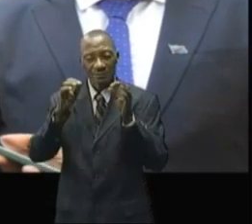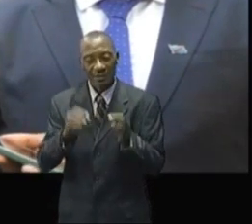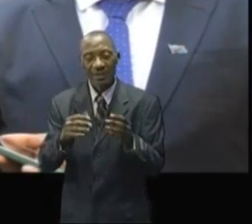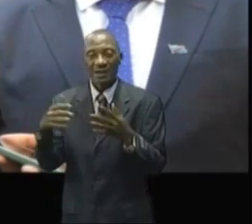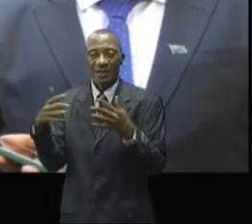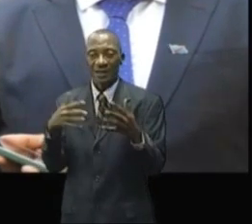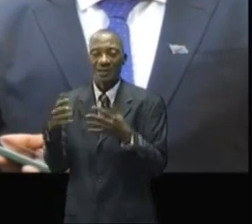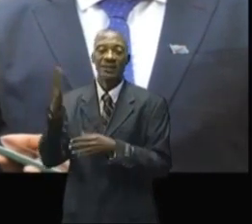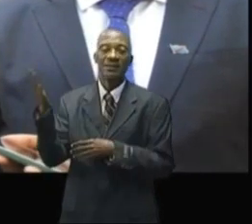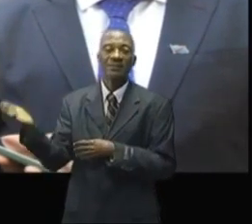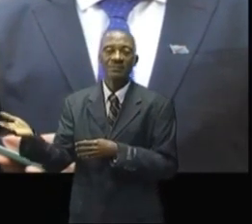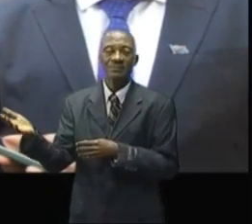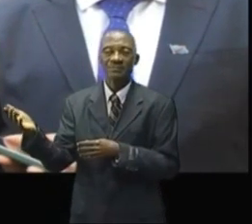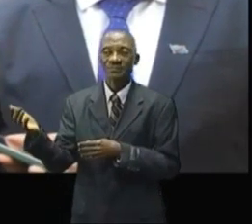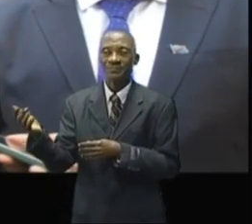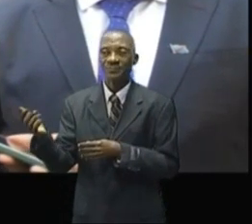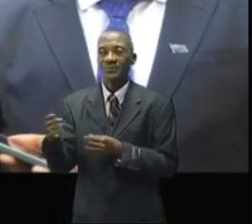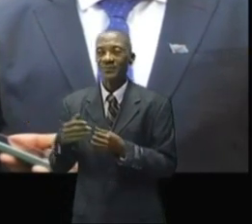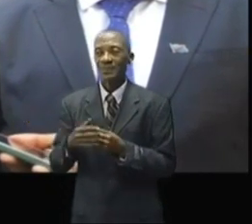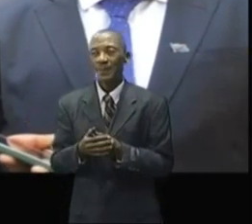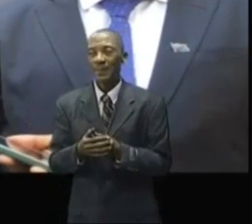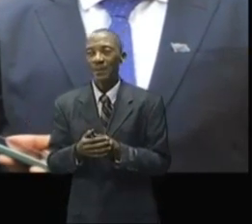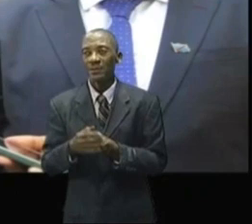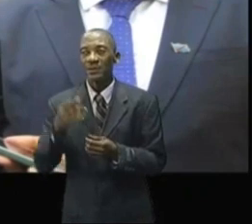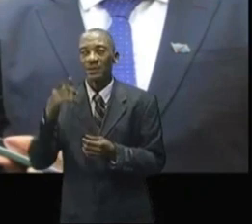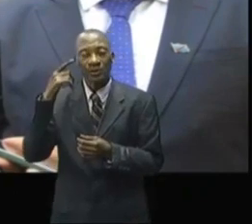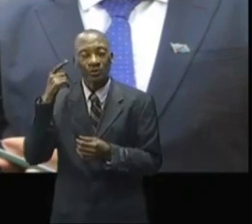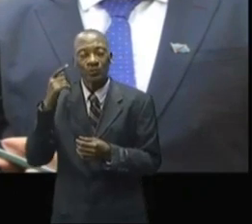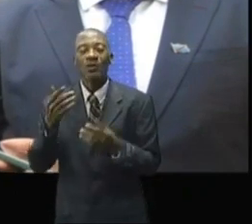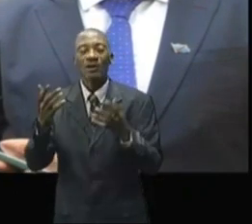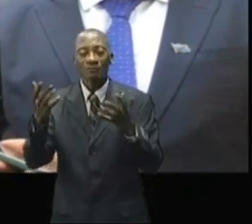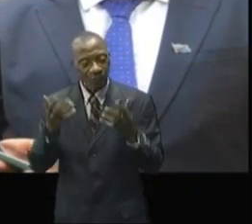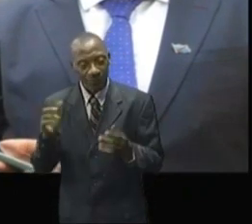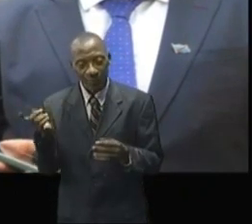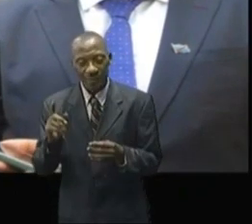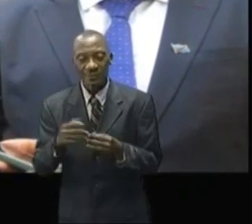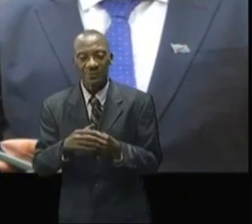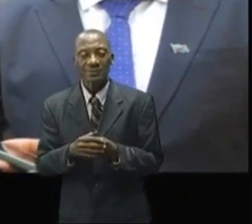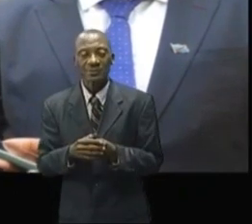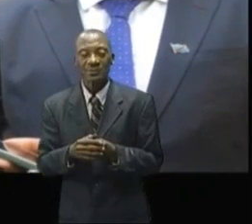discussion claire, franche et sincère.